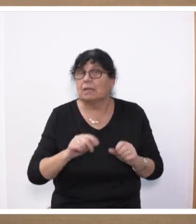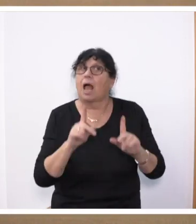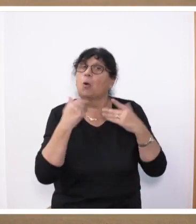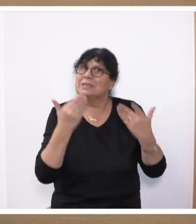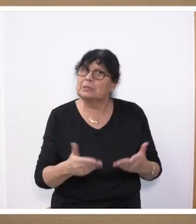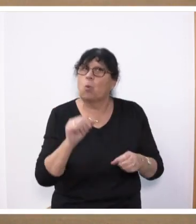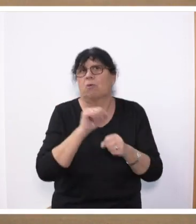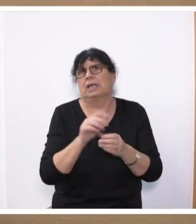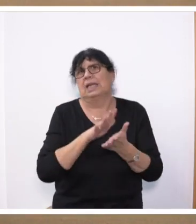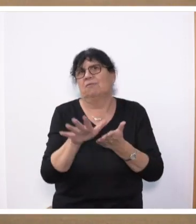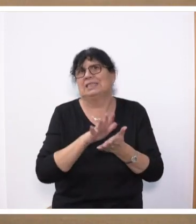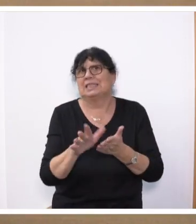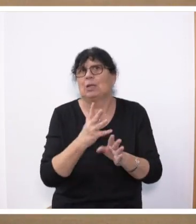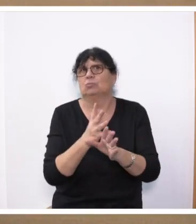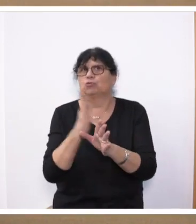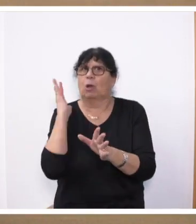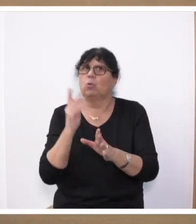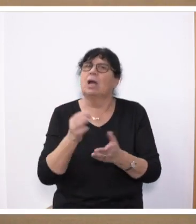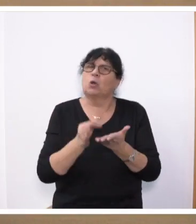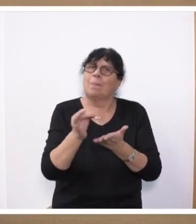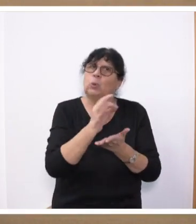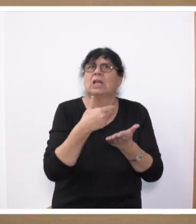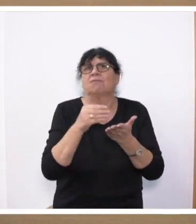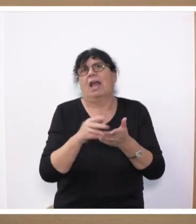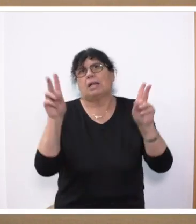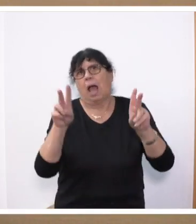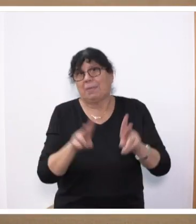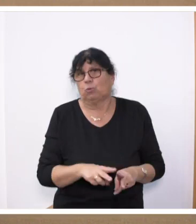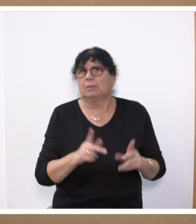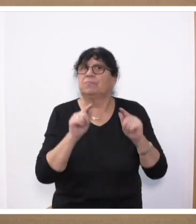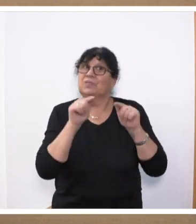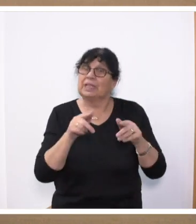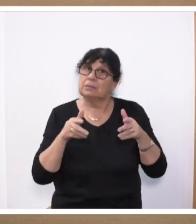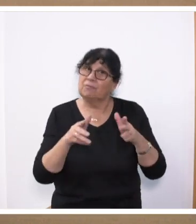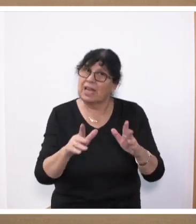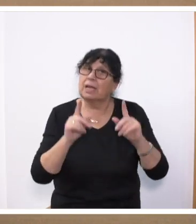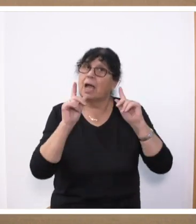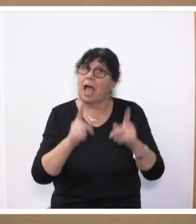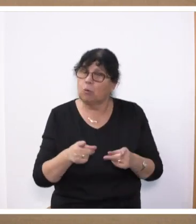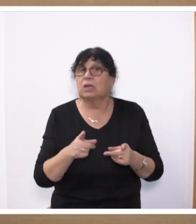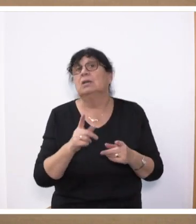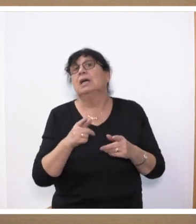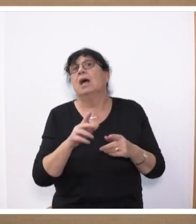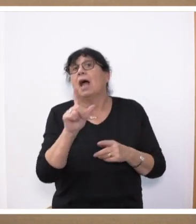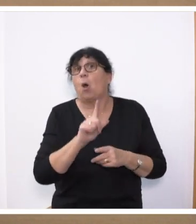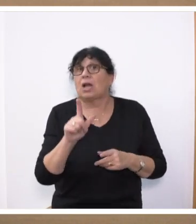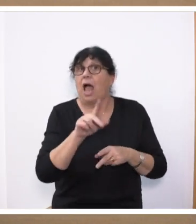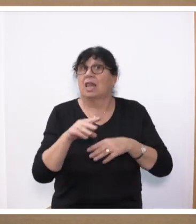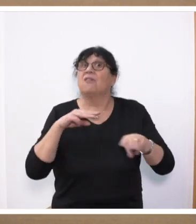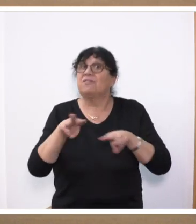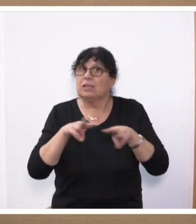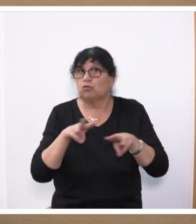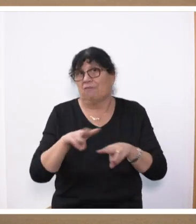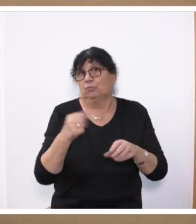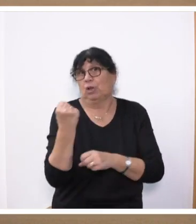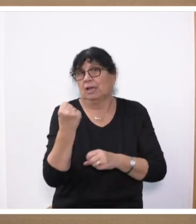den Investitionsstau in den Kommunen weiter abbauen. Auf diesem Weg stärken wir auch die lokale Wirtschaft. Denn mit jedem